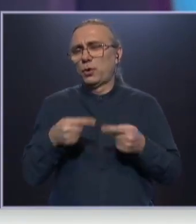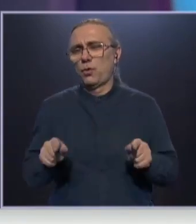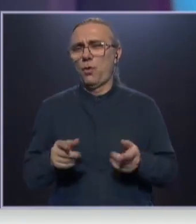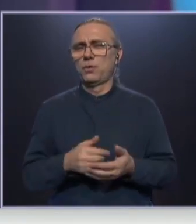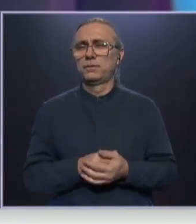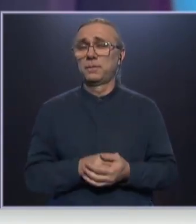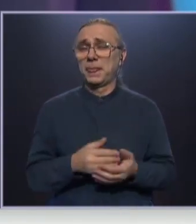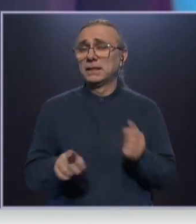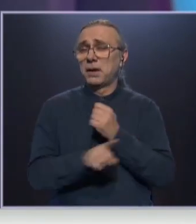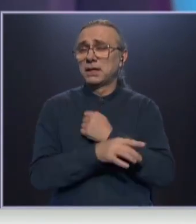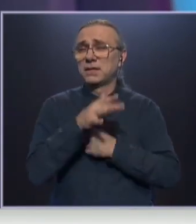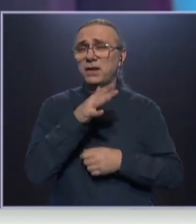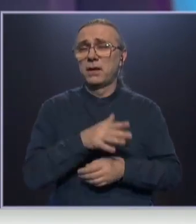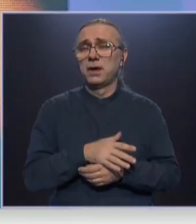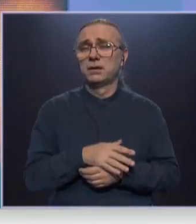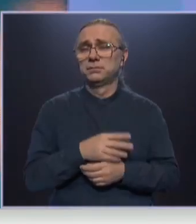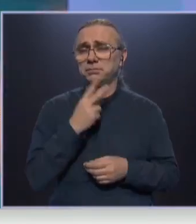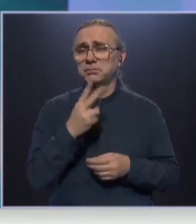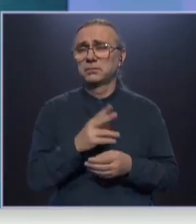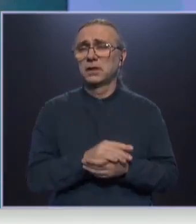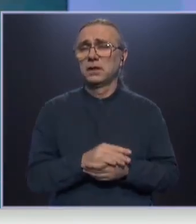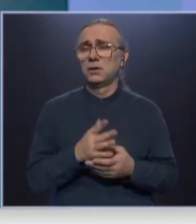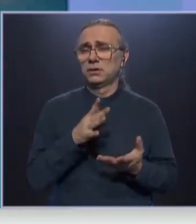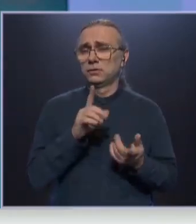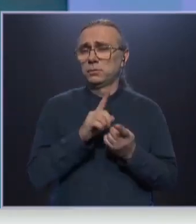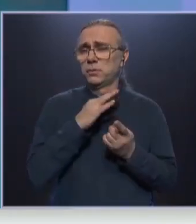последнее время очень сильно поменялось. Раньше